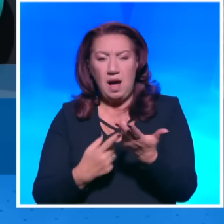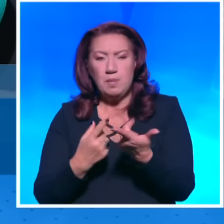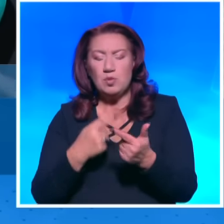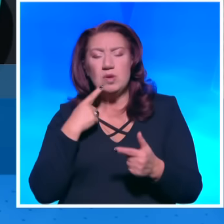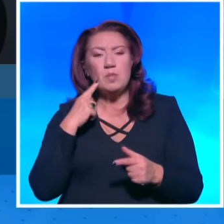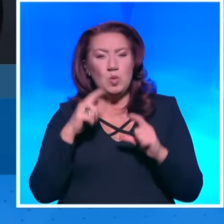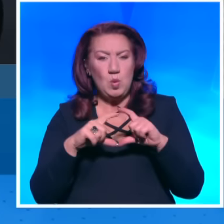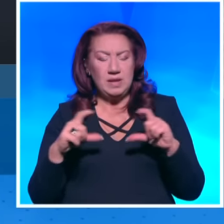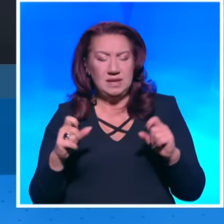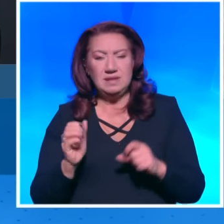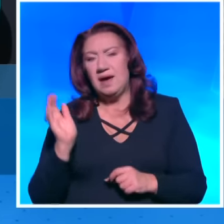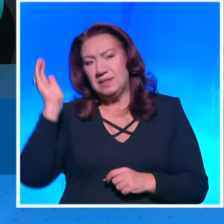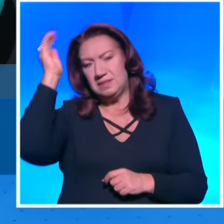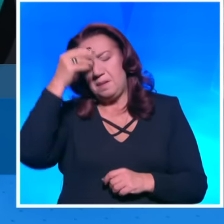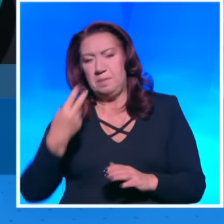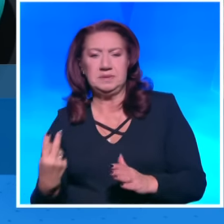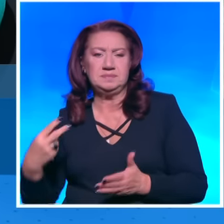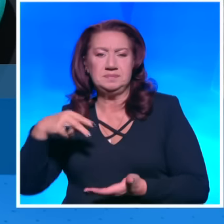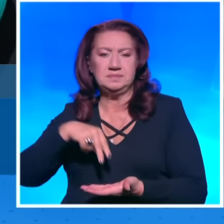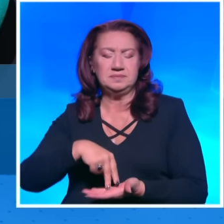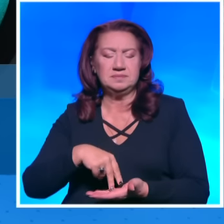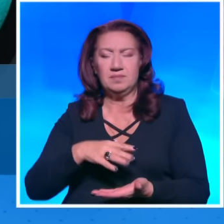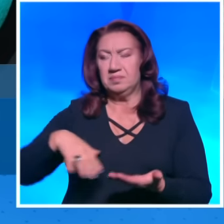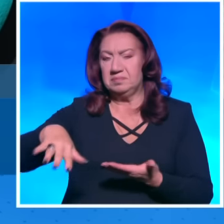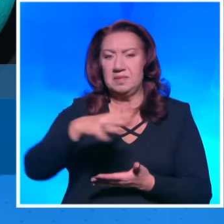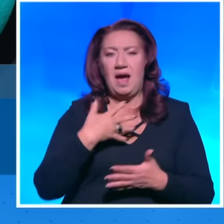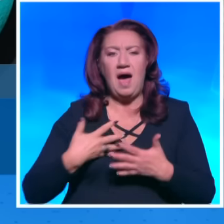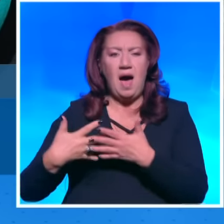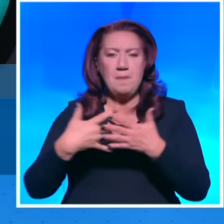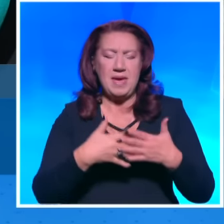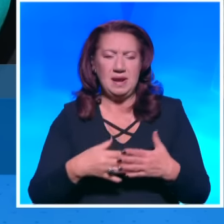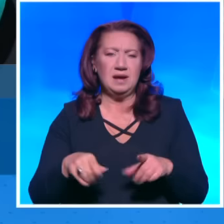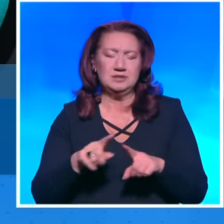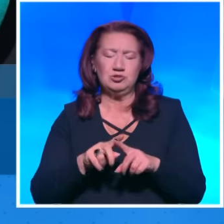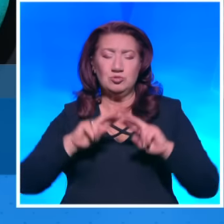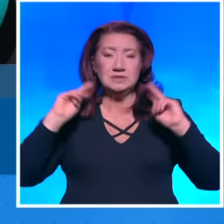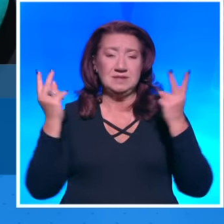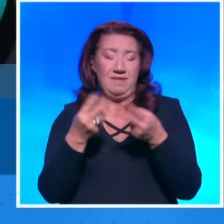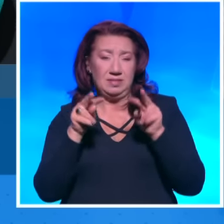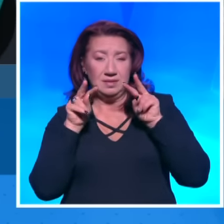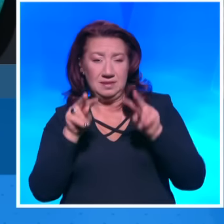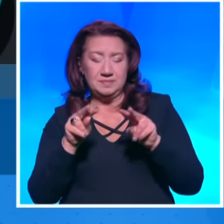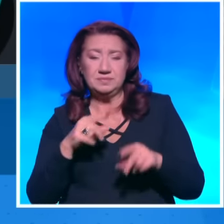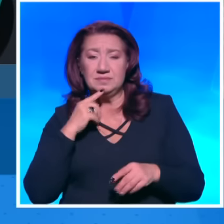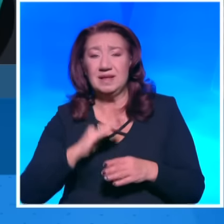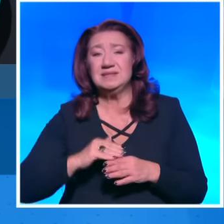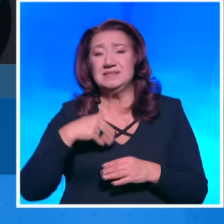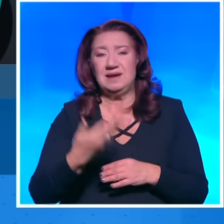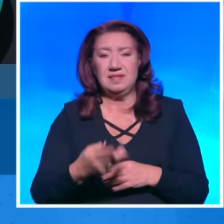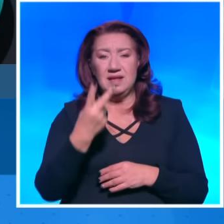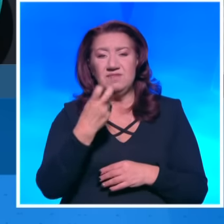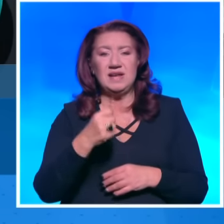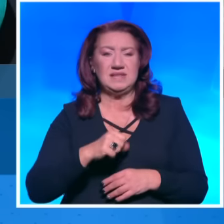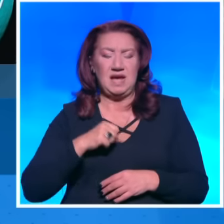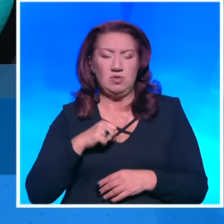Доналд Тръмп излезе пред своите сънародници и пред света, за да заяви много ясно, че след 20 януари той ще бъде